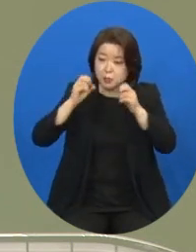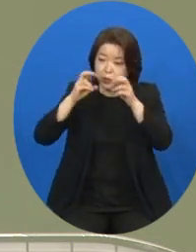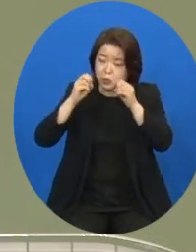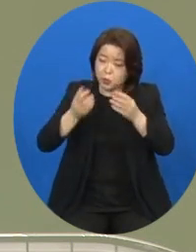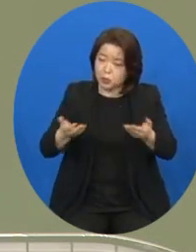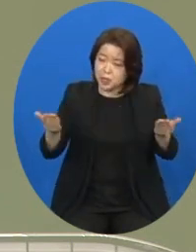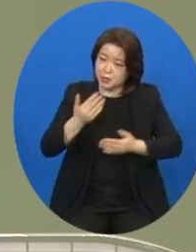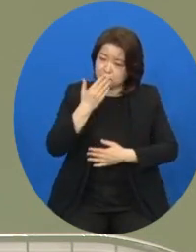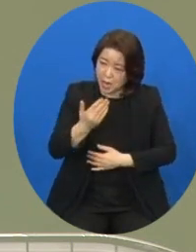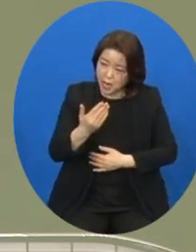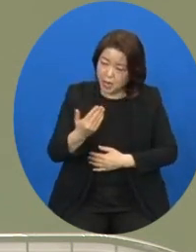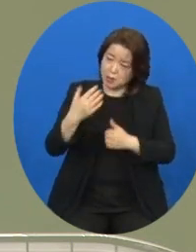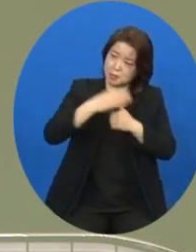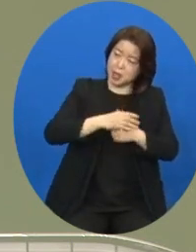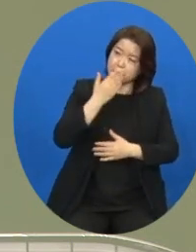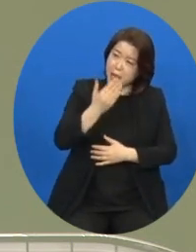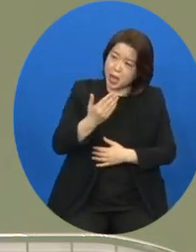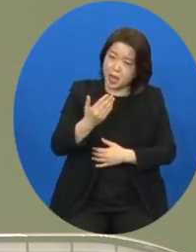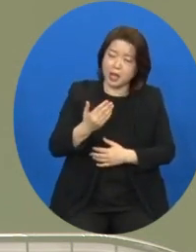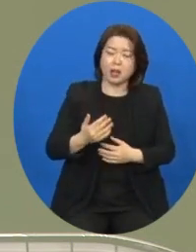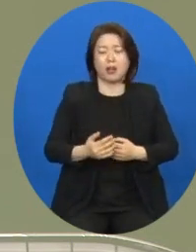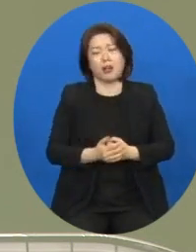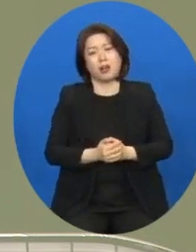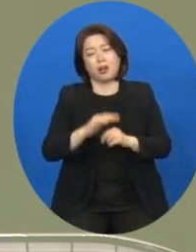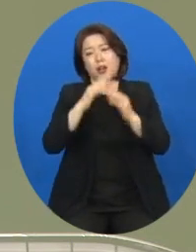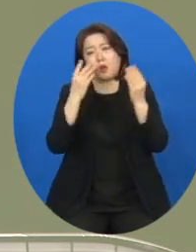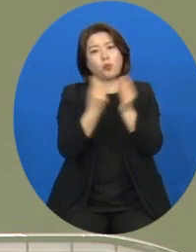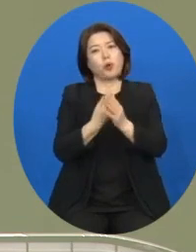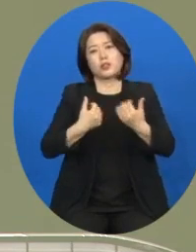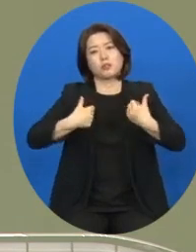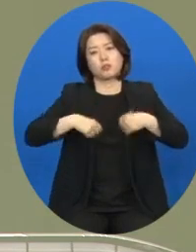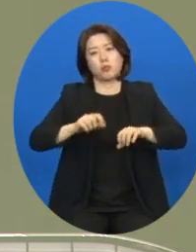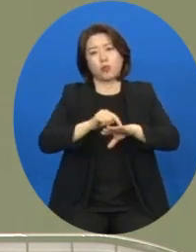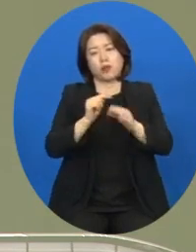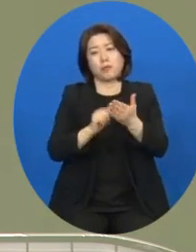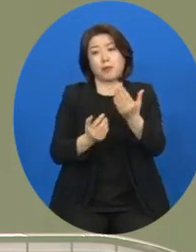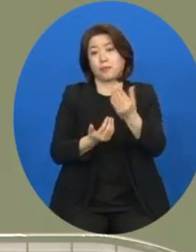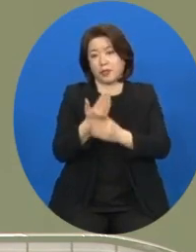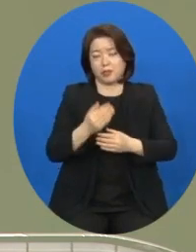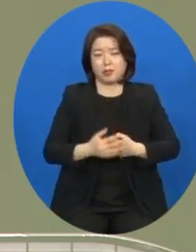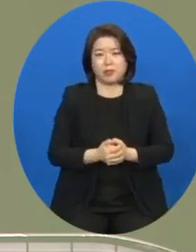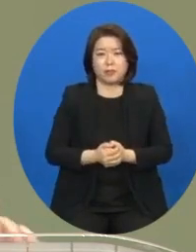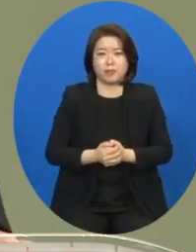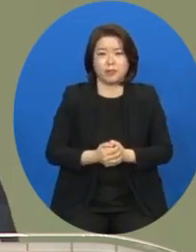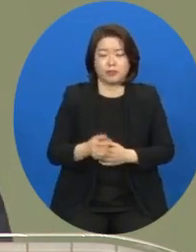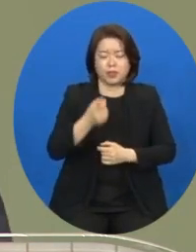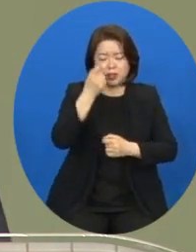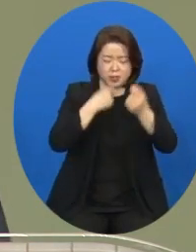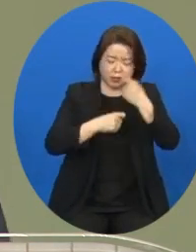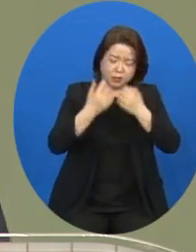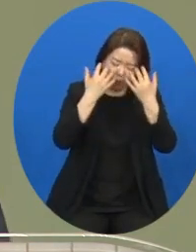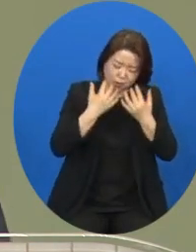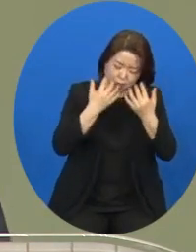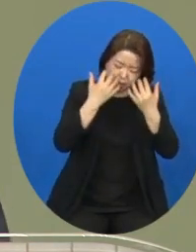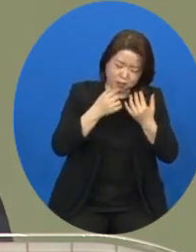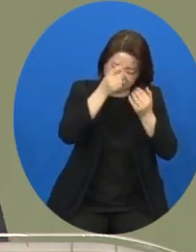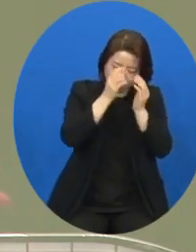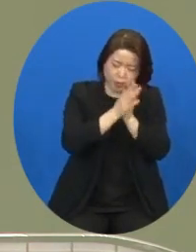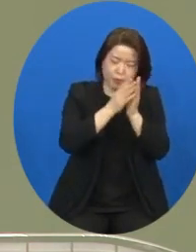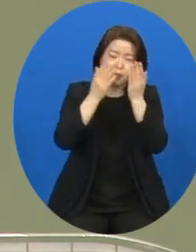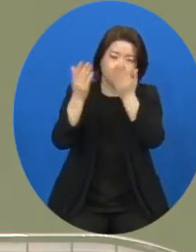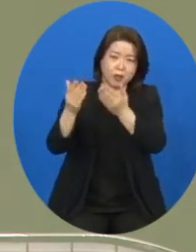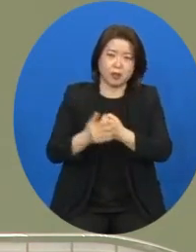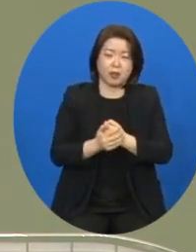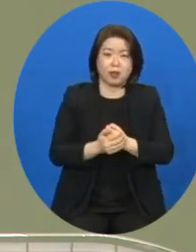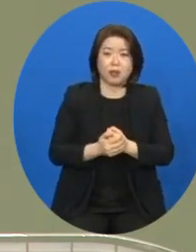사역할 수 있겠습니까? 이제 완전히 포기하는 마음이에요. 근데 그렇게 눈물이 나더래.